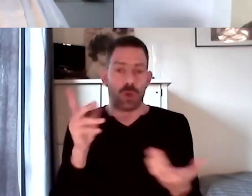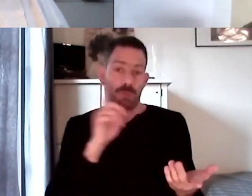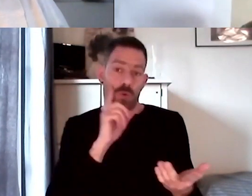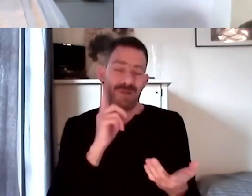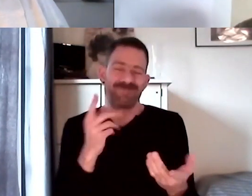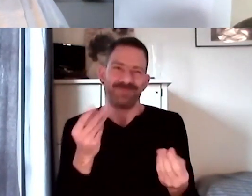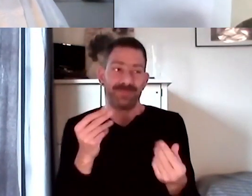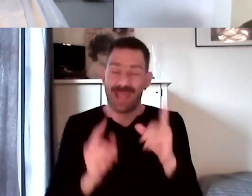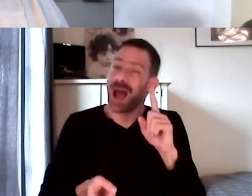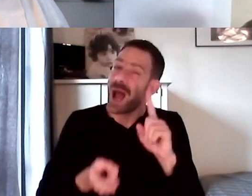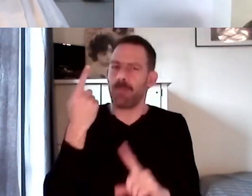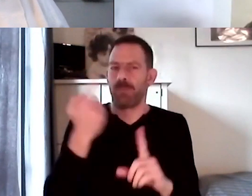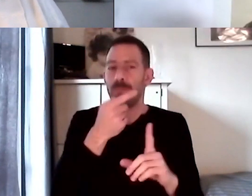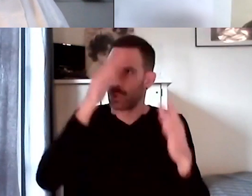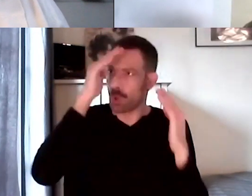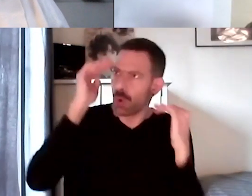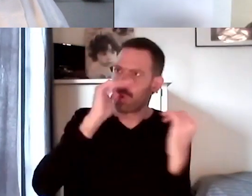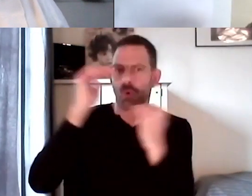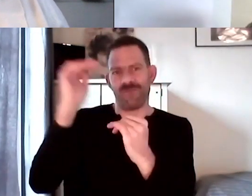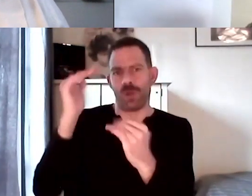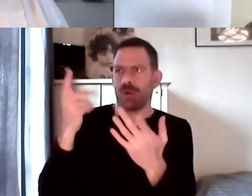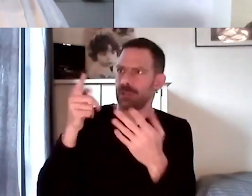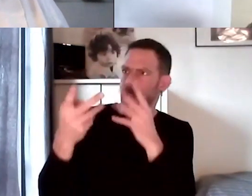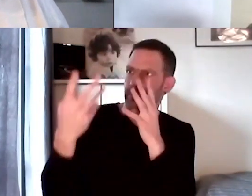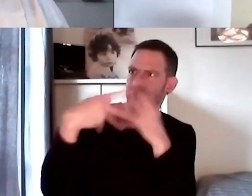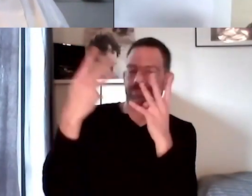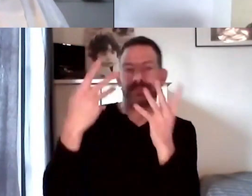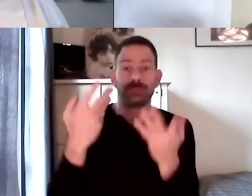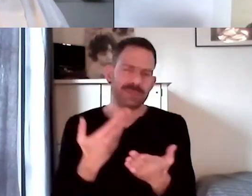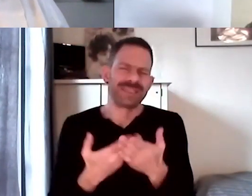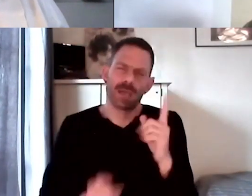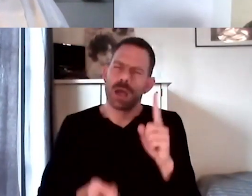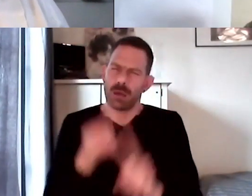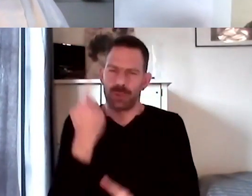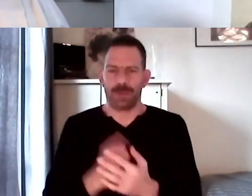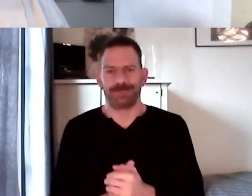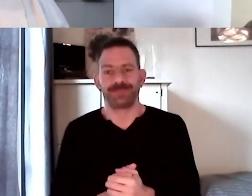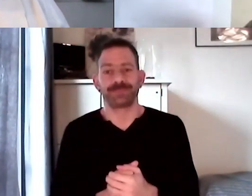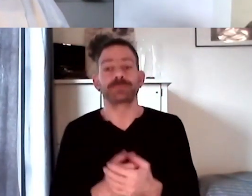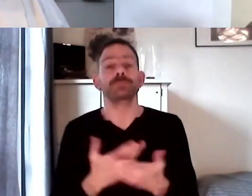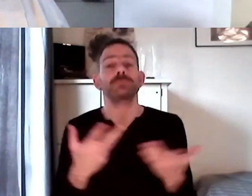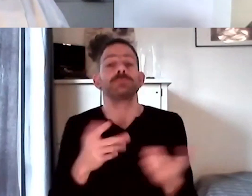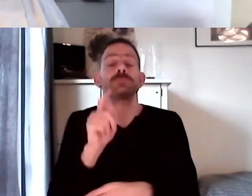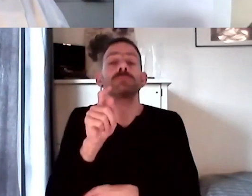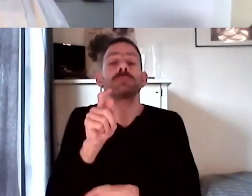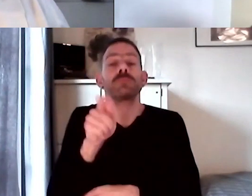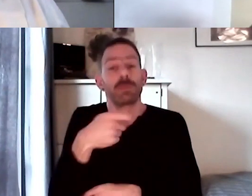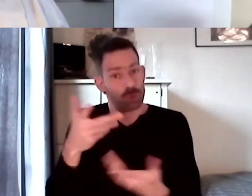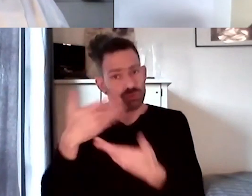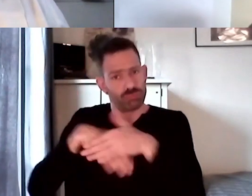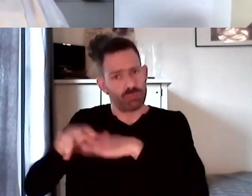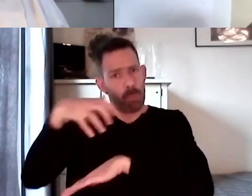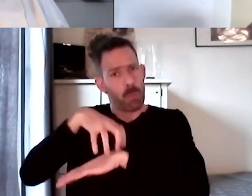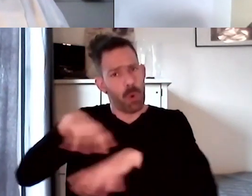en confiance avec le consultant qui vous suit. Ça, c'est très, très important. Et évidemment, auprès de Pôle emploi, vous pouvez